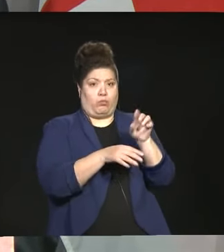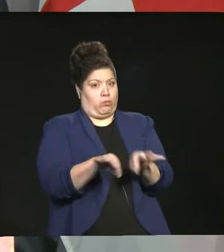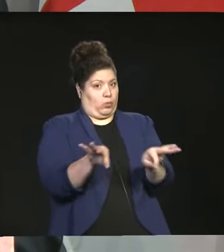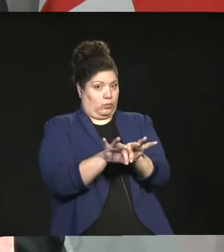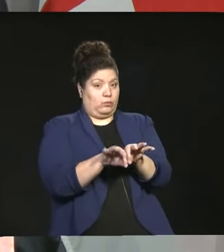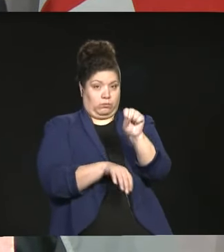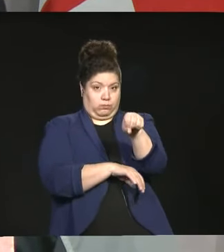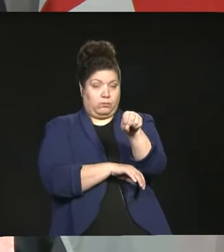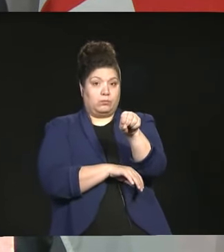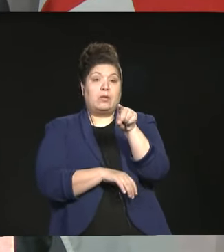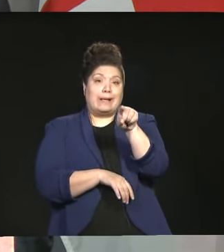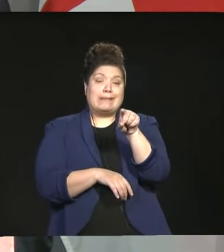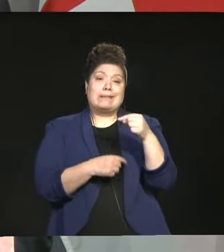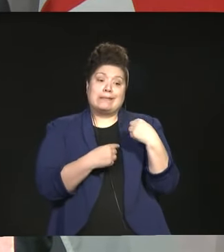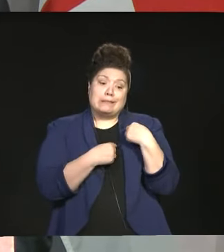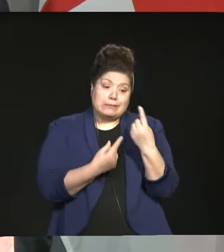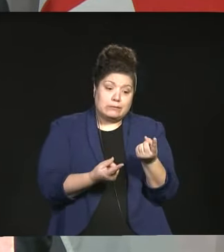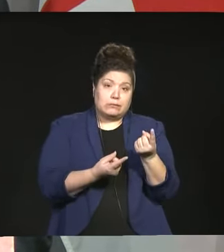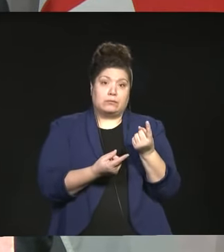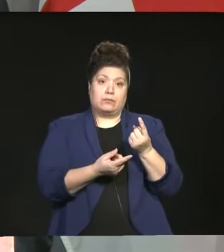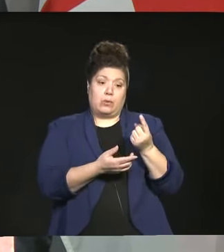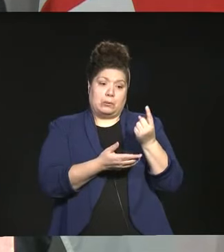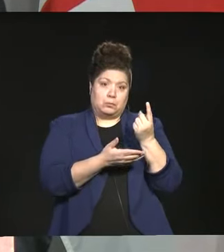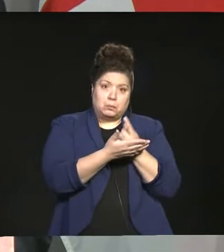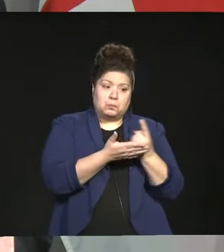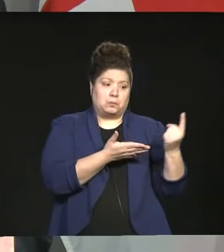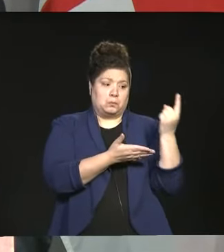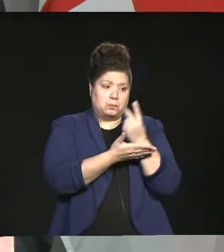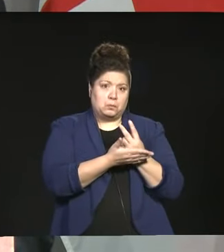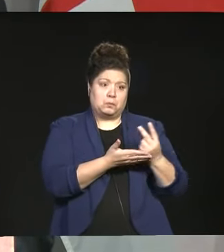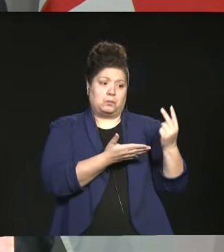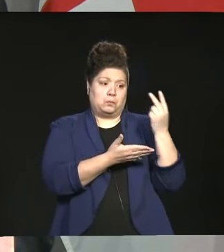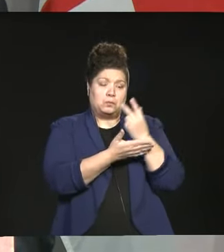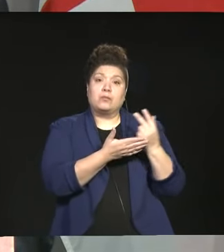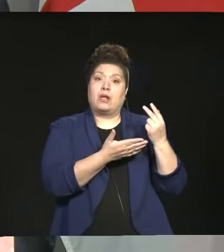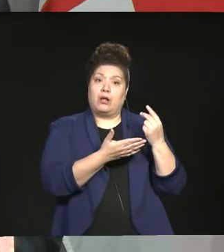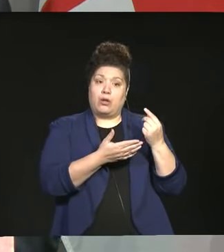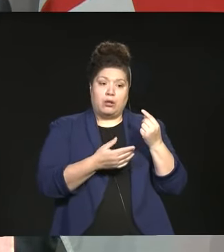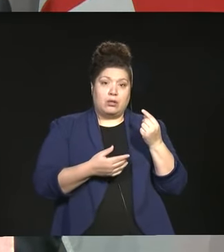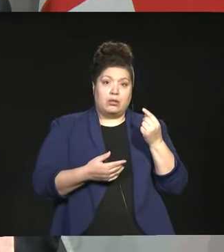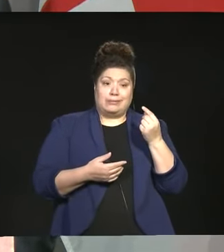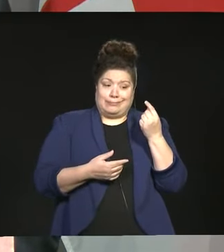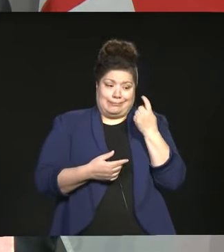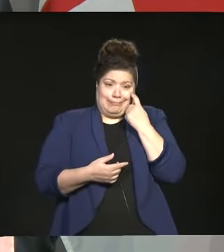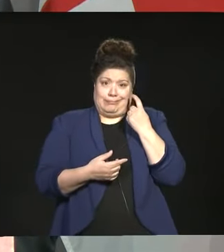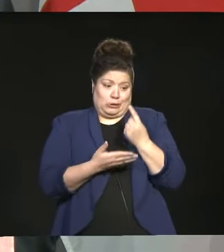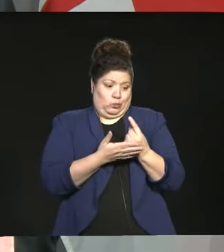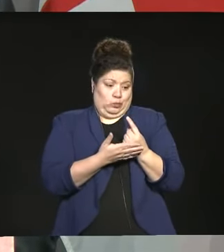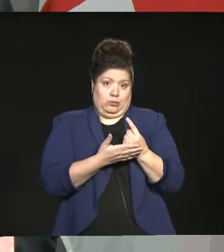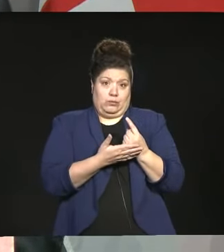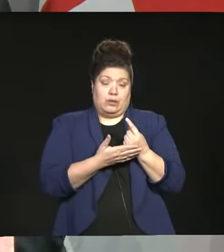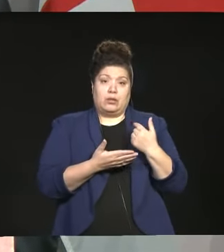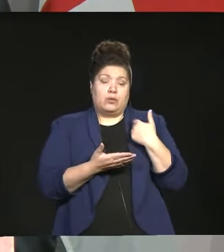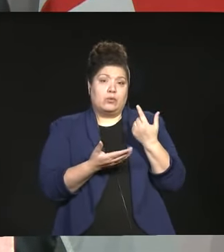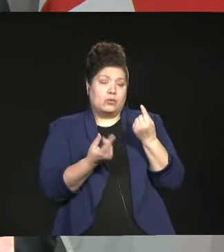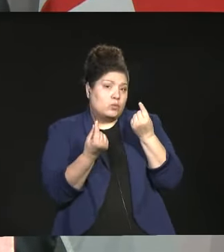travaillé ensemble pour assurer que nous pouvons avoir une approche simple, efficace et très vite